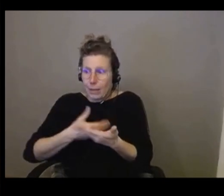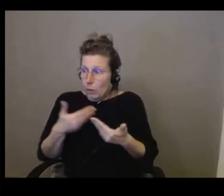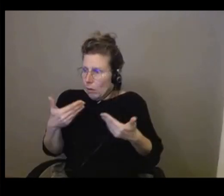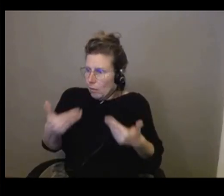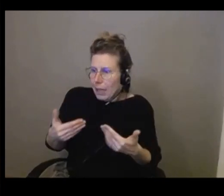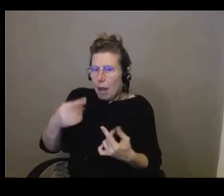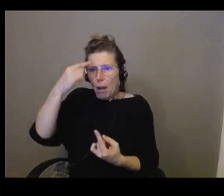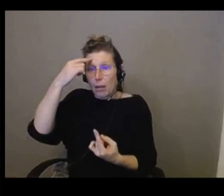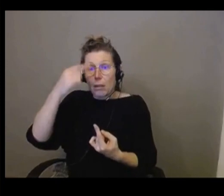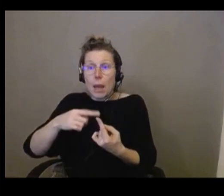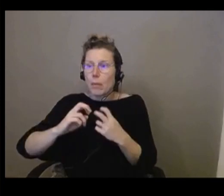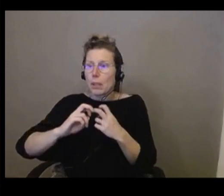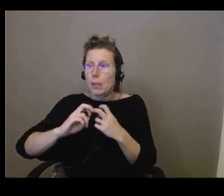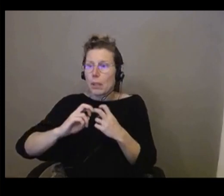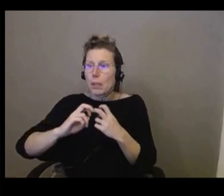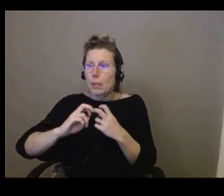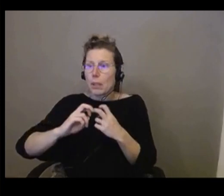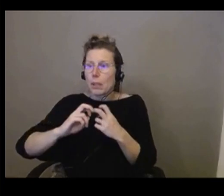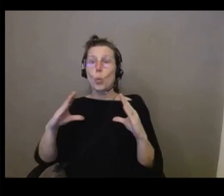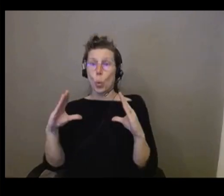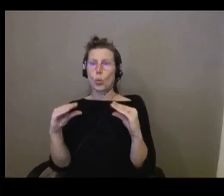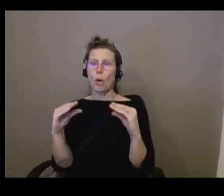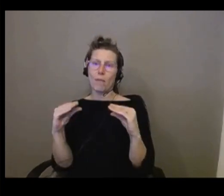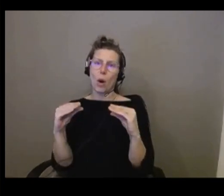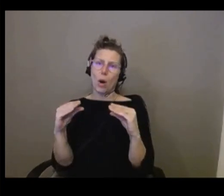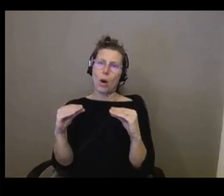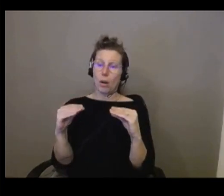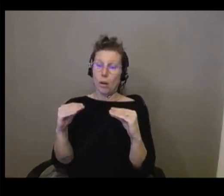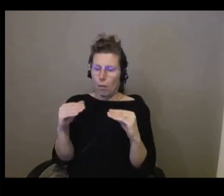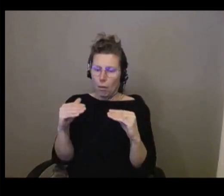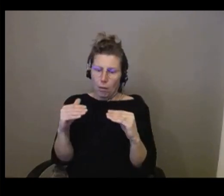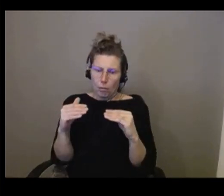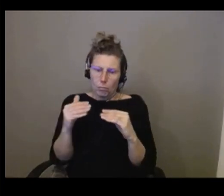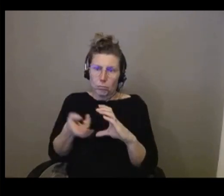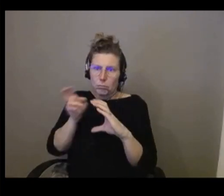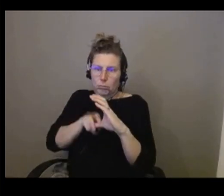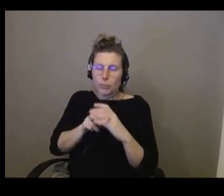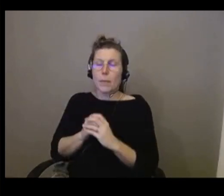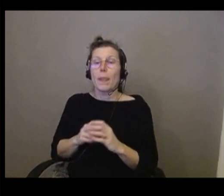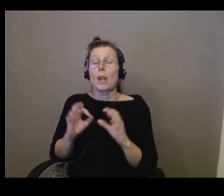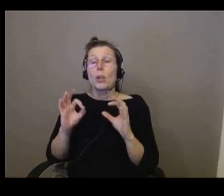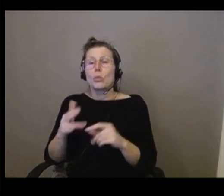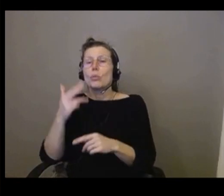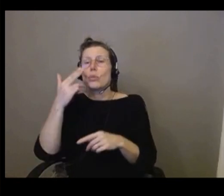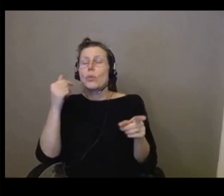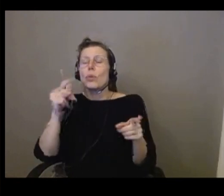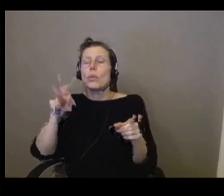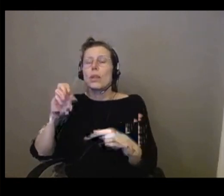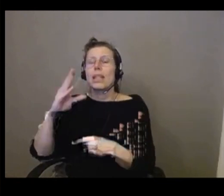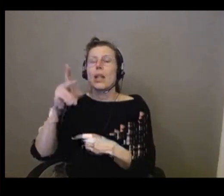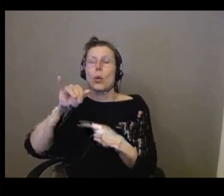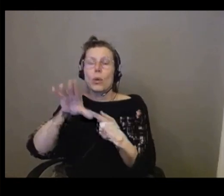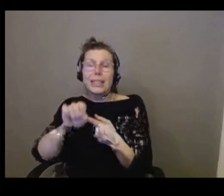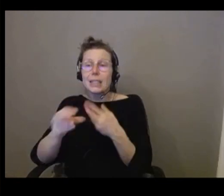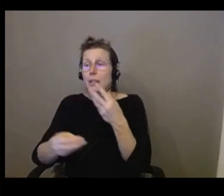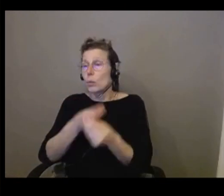là, vous avez vu, que ce soit chez Keolis ou ailleurs, on a aujourd'hui la possibilité de remonter des données d'affluence à bord. Donc ça, par exemple,